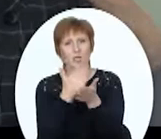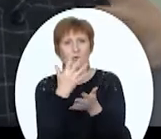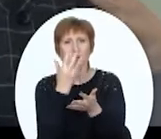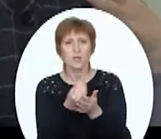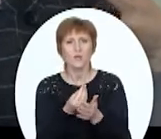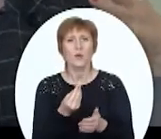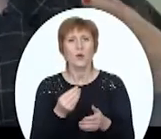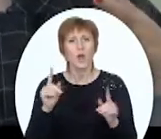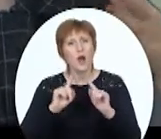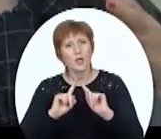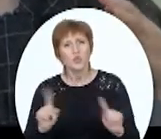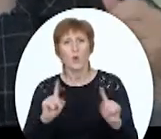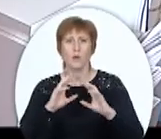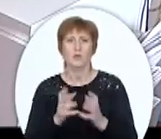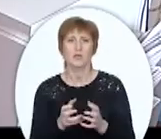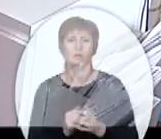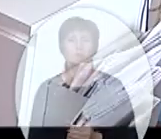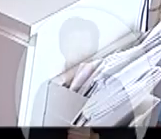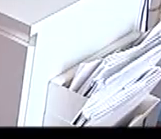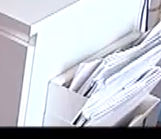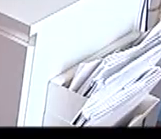свой особый мир.